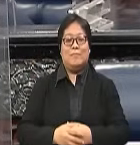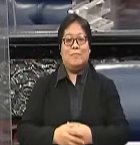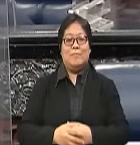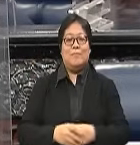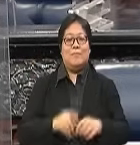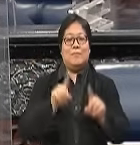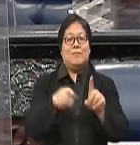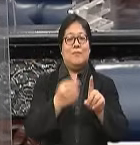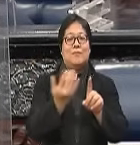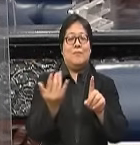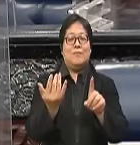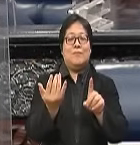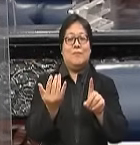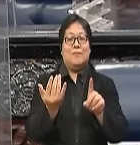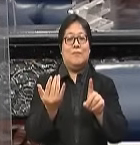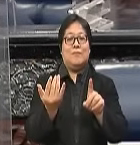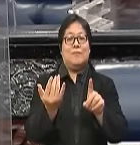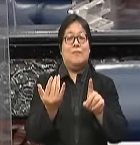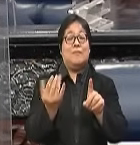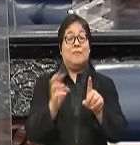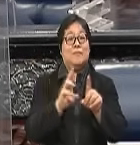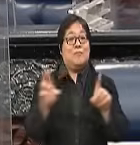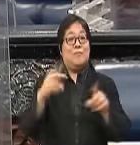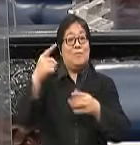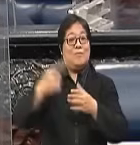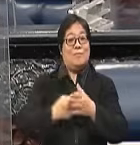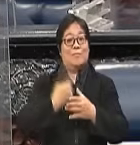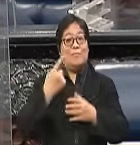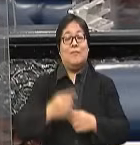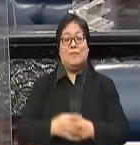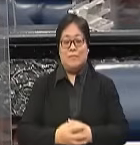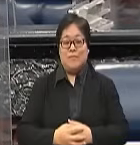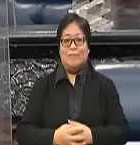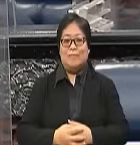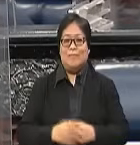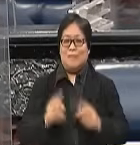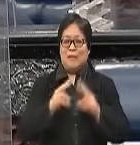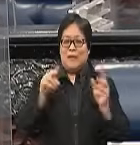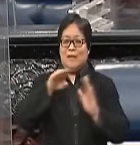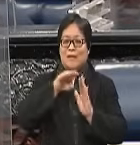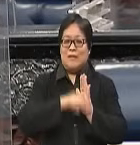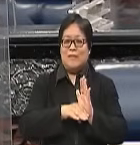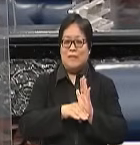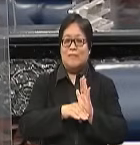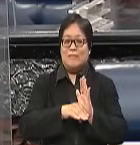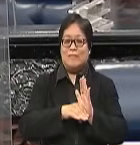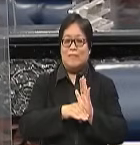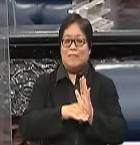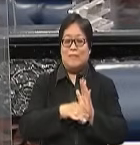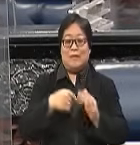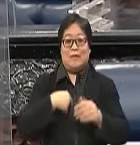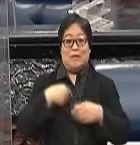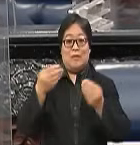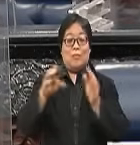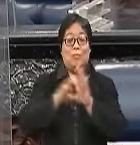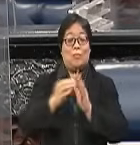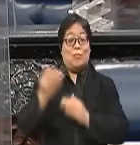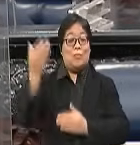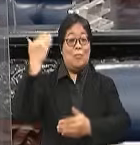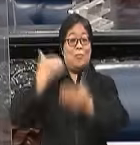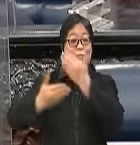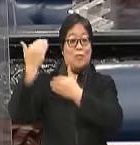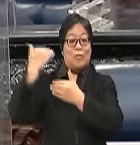single ibunya sebulan Sensen terkenal sebagai contoh dulu